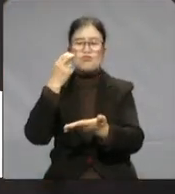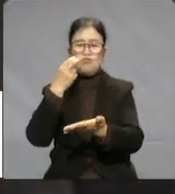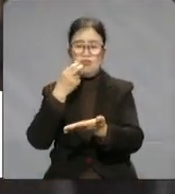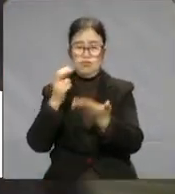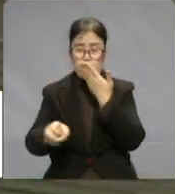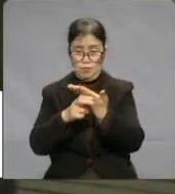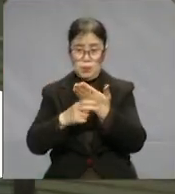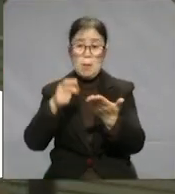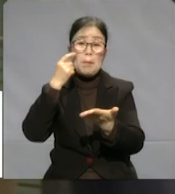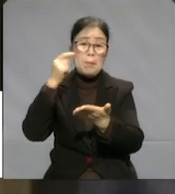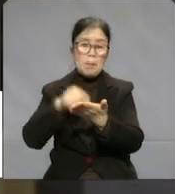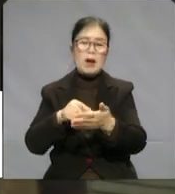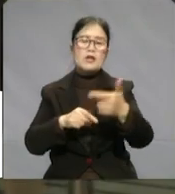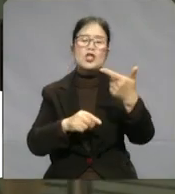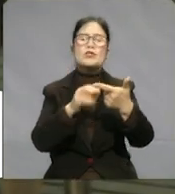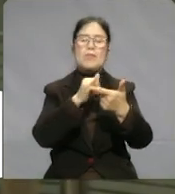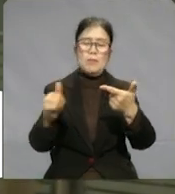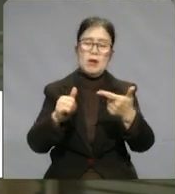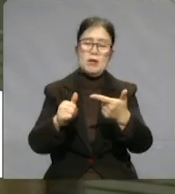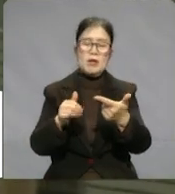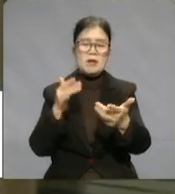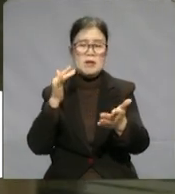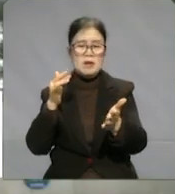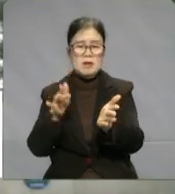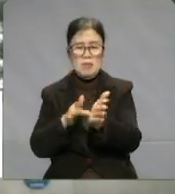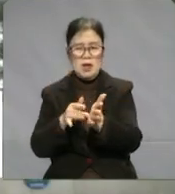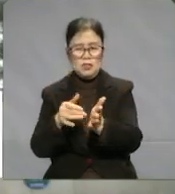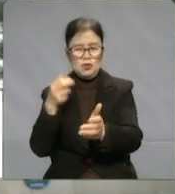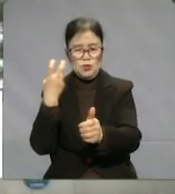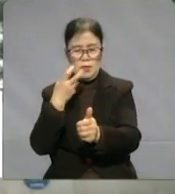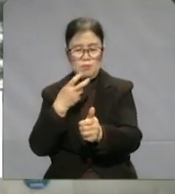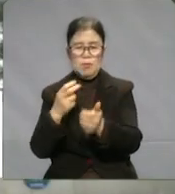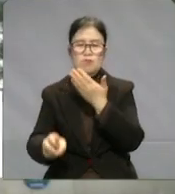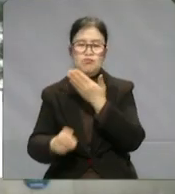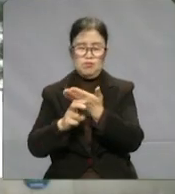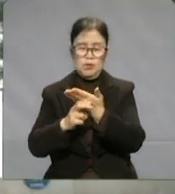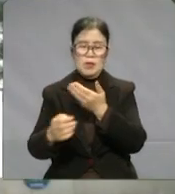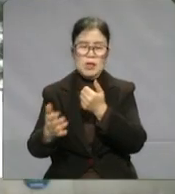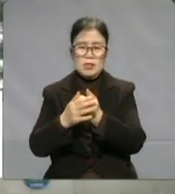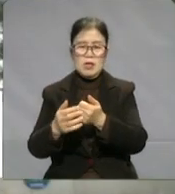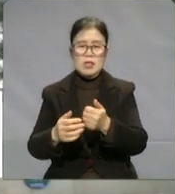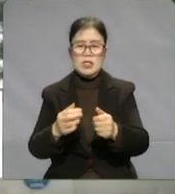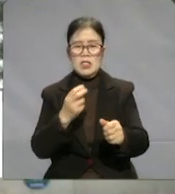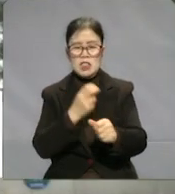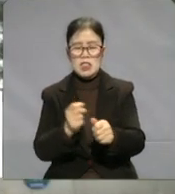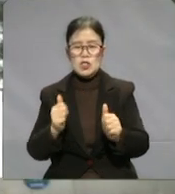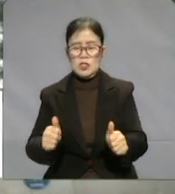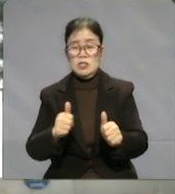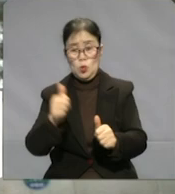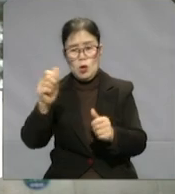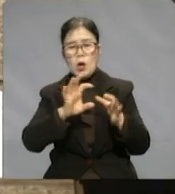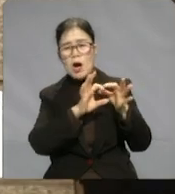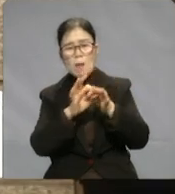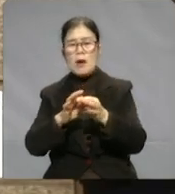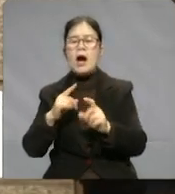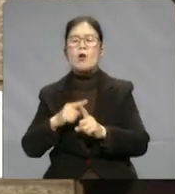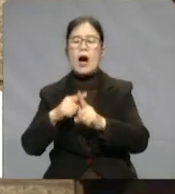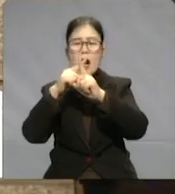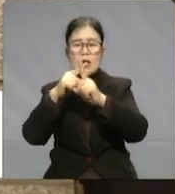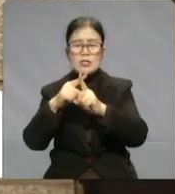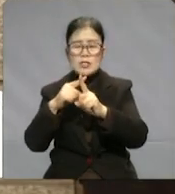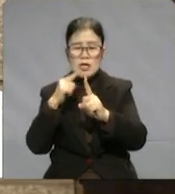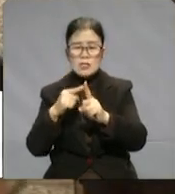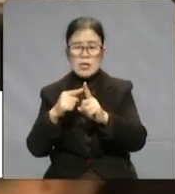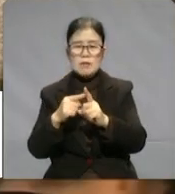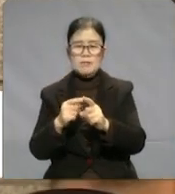6명을 마약류관리법 위반 혐의 등으로 불구속 기소하고 이에 가담한 간호조무사 등 2명을 교육조건부